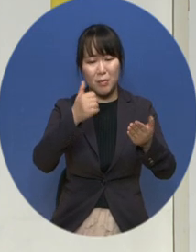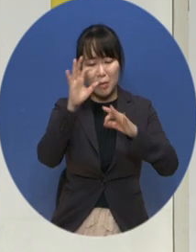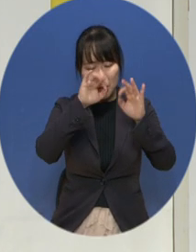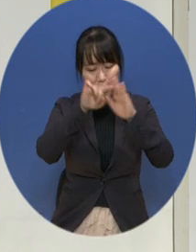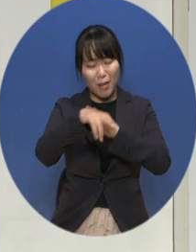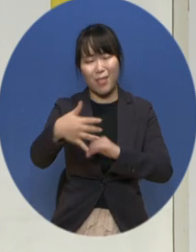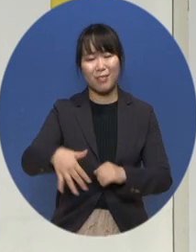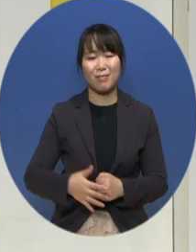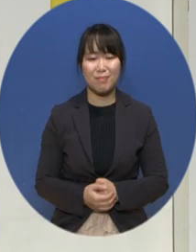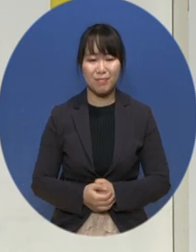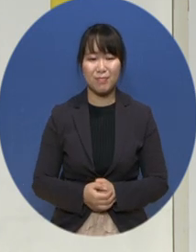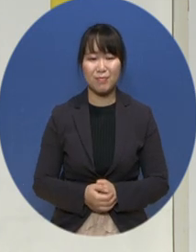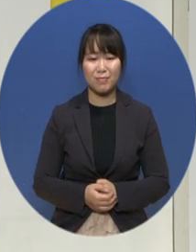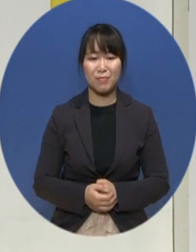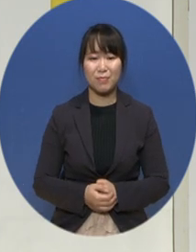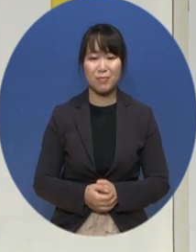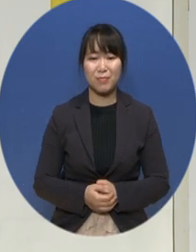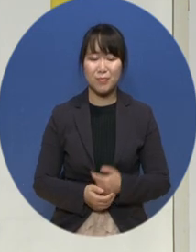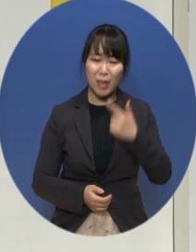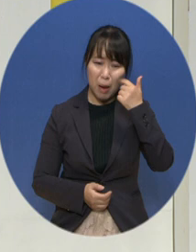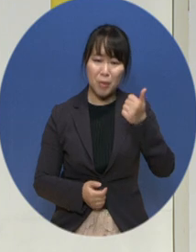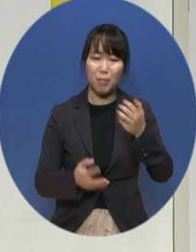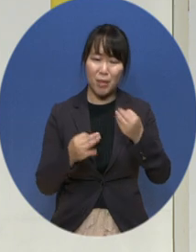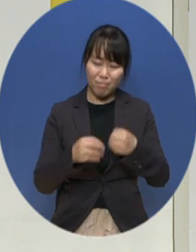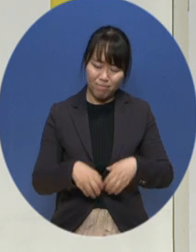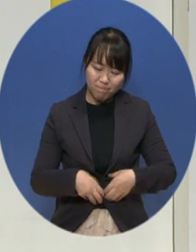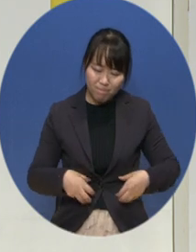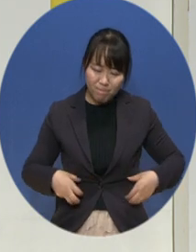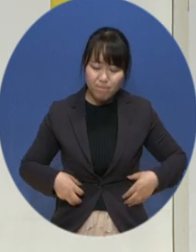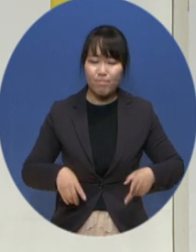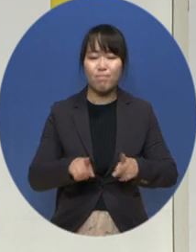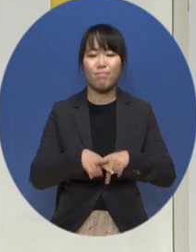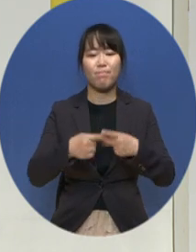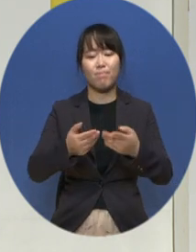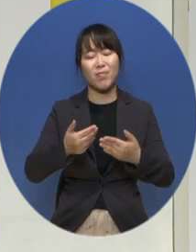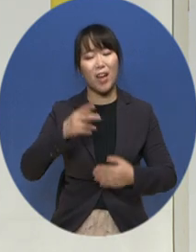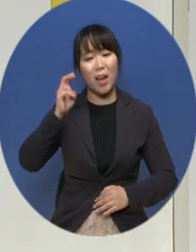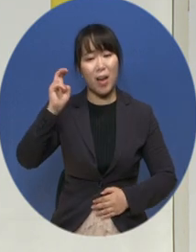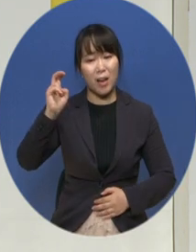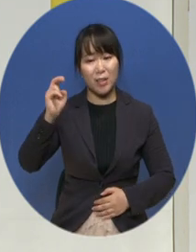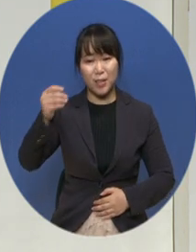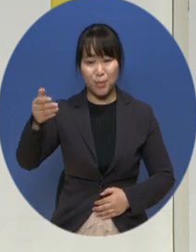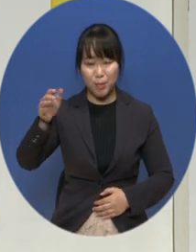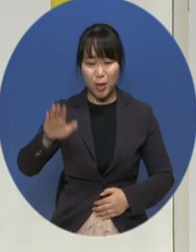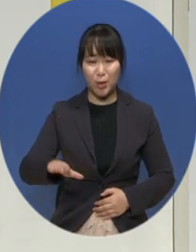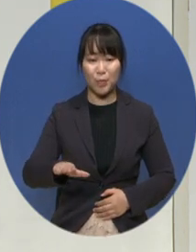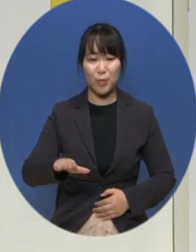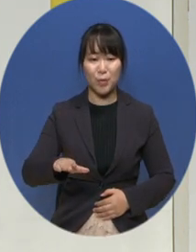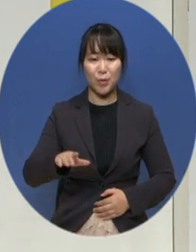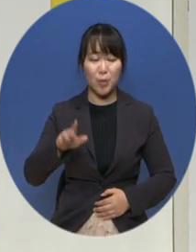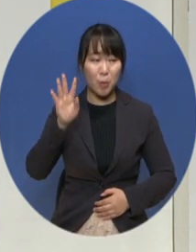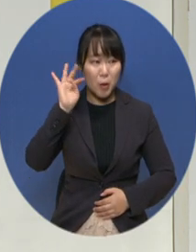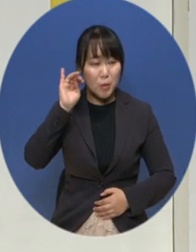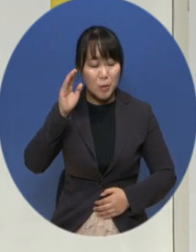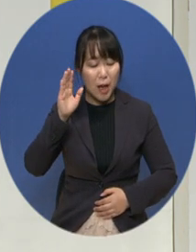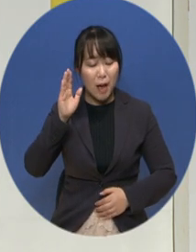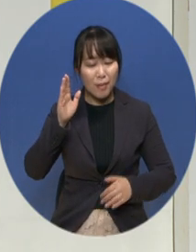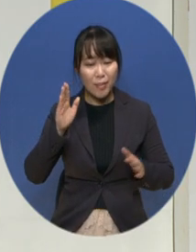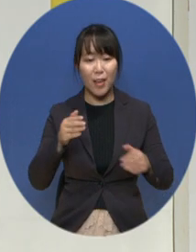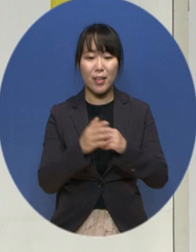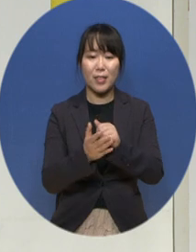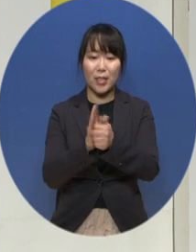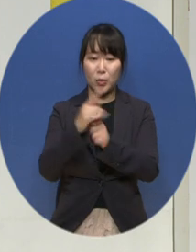묶었습니다 그래서 뭐 아버님이 널리 이해해 줄 거란 생각은 하지만 어 며칠 내에 상도 에